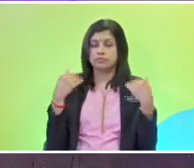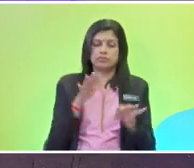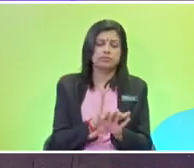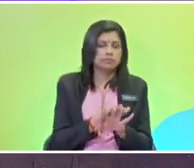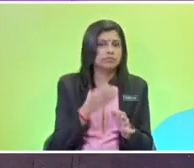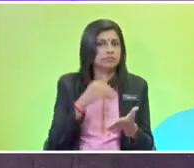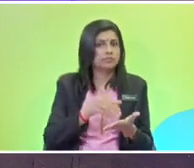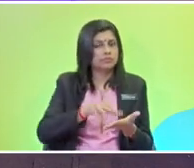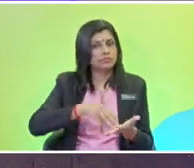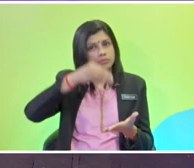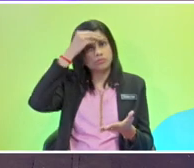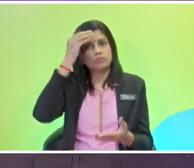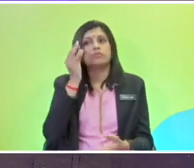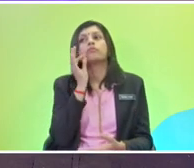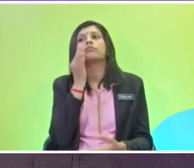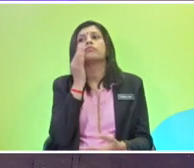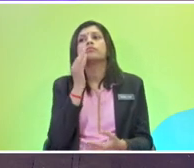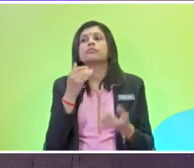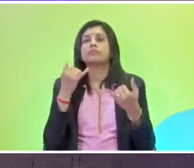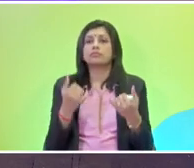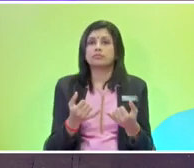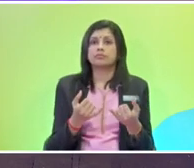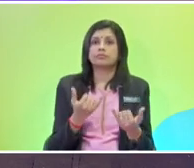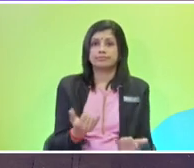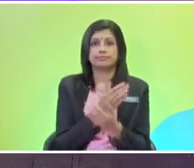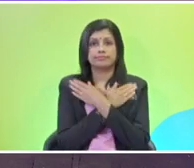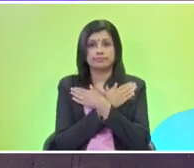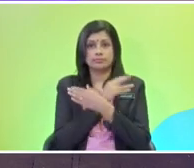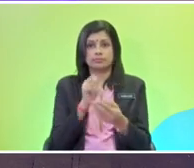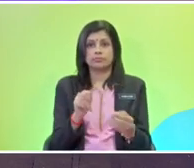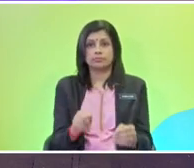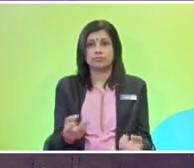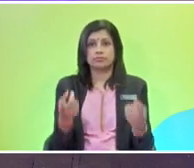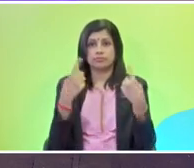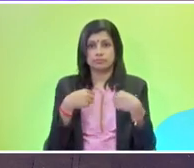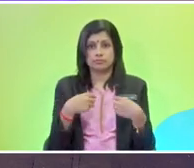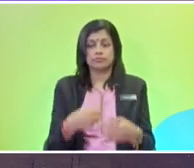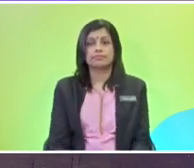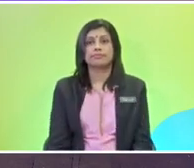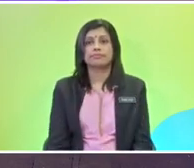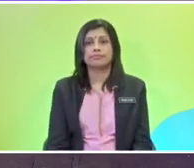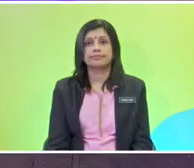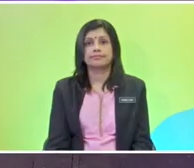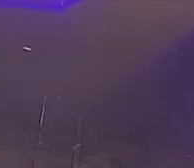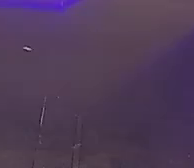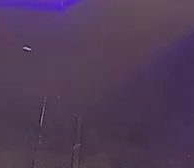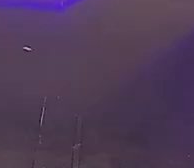pasal buah-buahan. Saya nak habiskan anggur ni. Kita berhenti rehat, terus menonton Didik TV KPM.